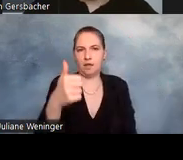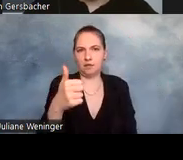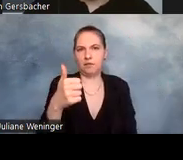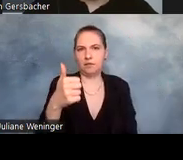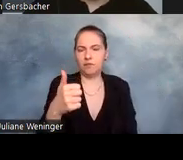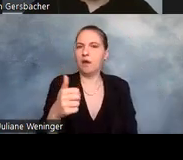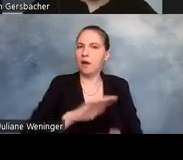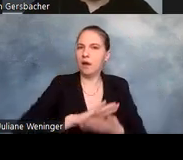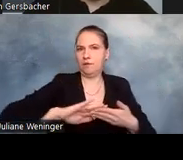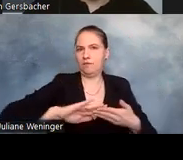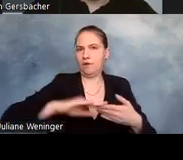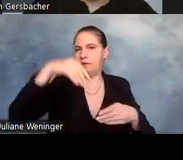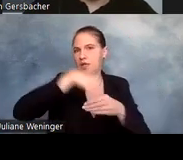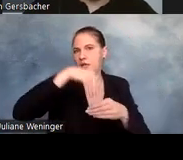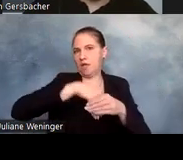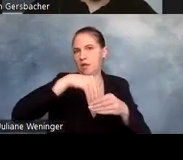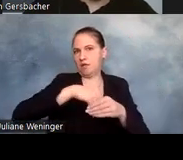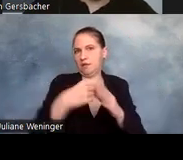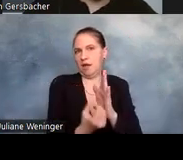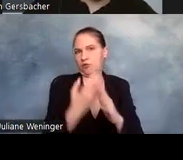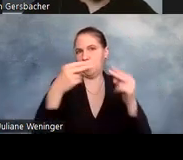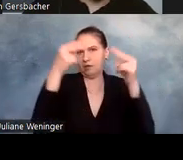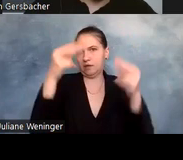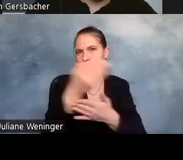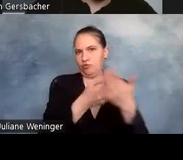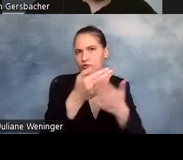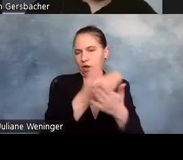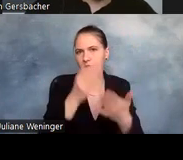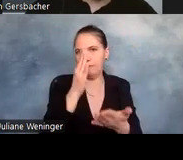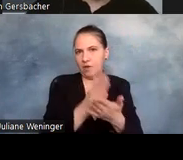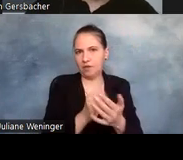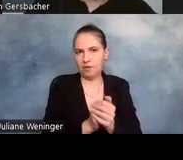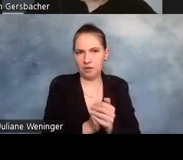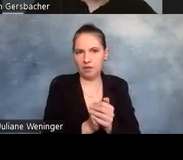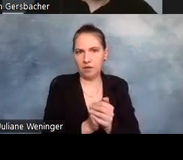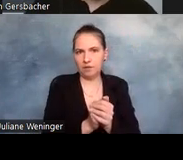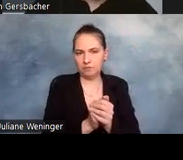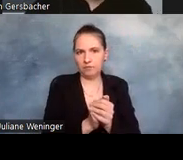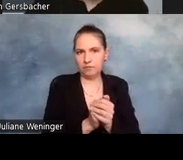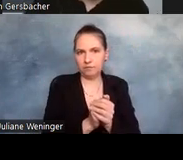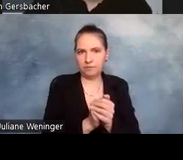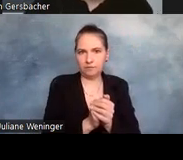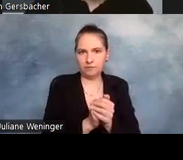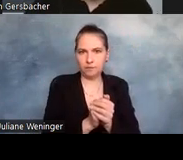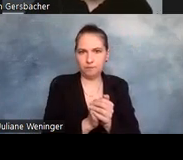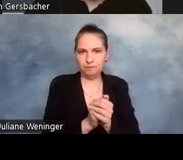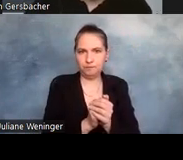oder beschreibt den Inhalt der aktuellen Seite. Hat man direkt hier die Infos.